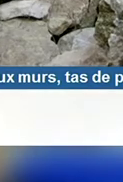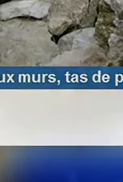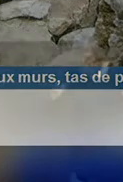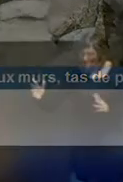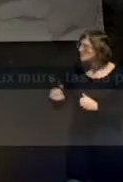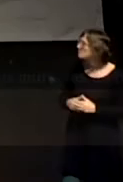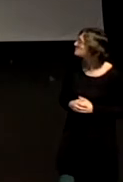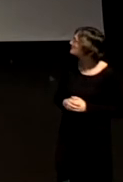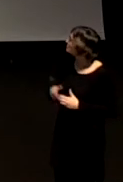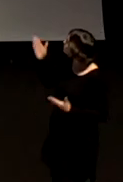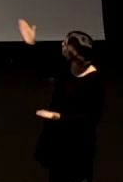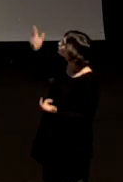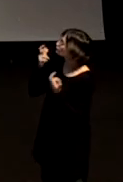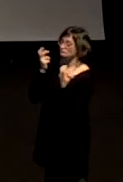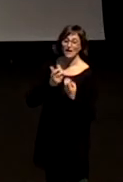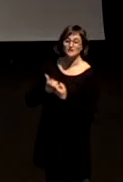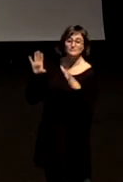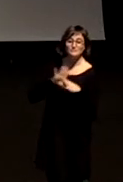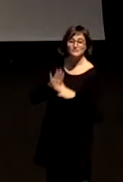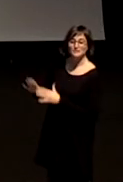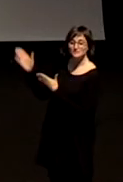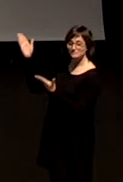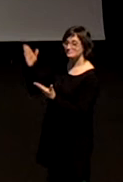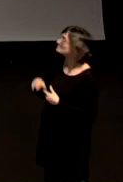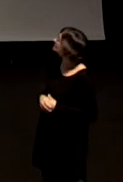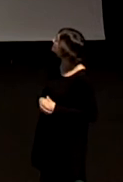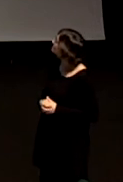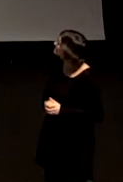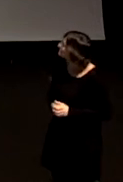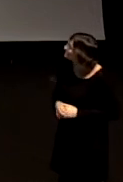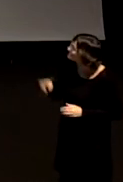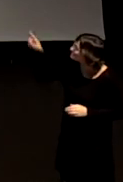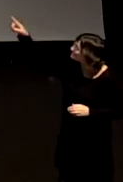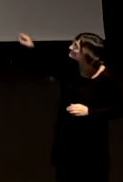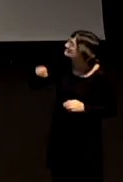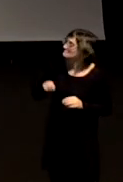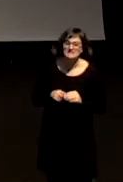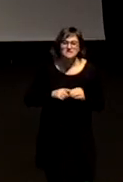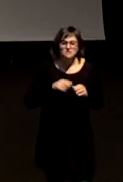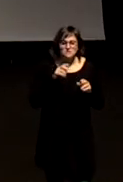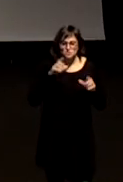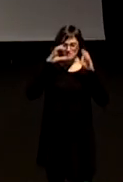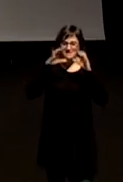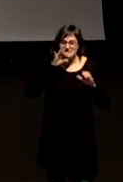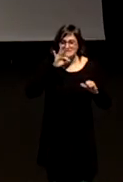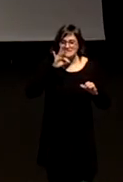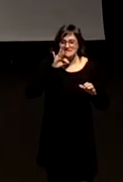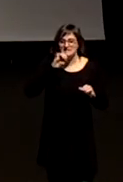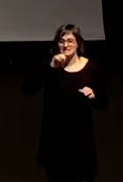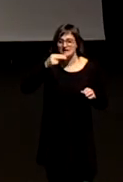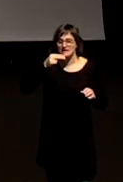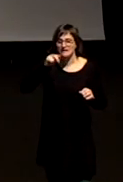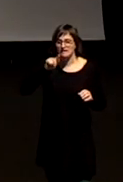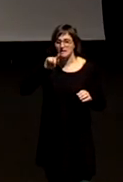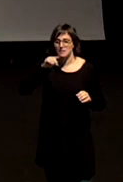alors là vous avez quelques exemples par exemple la la chouette de tengmalm qui est ici qui nichent dans les